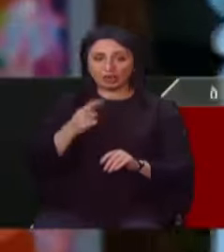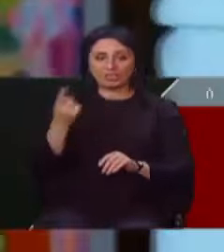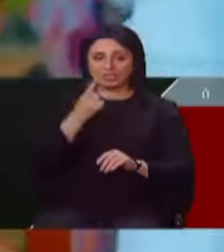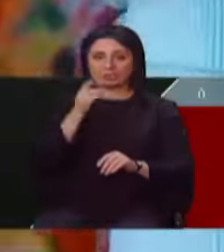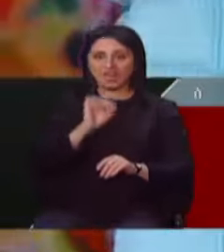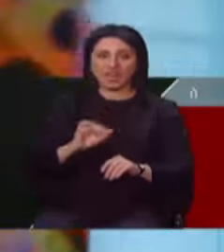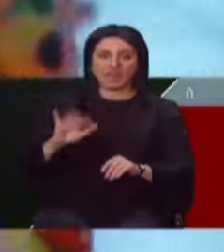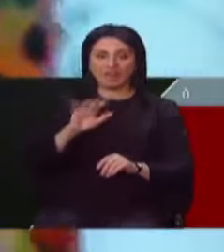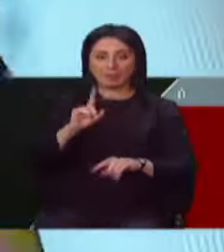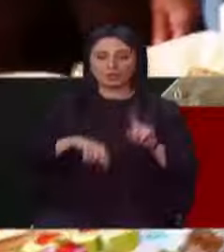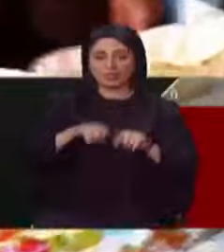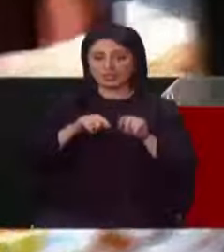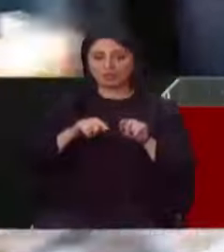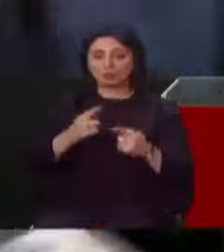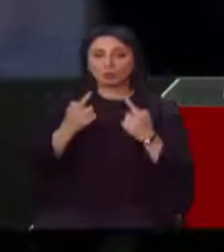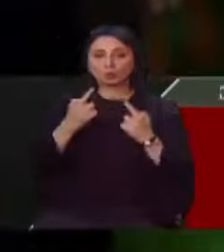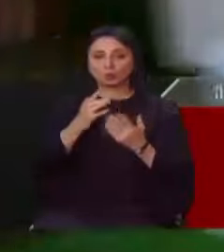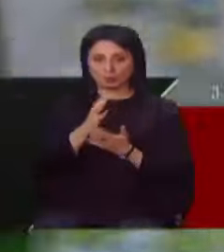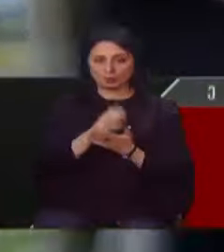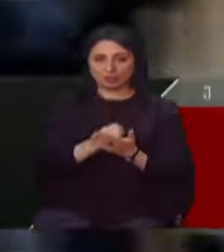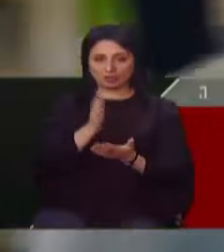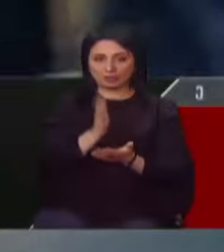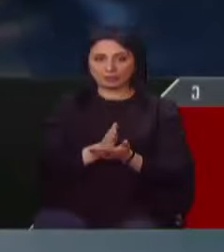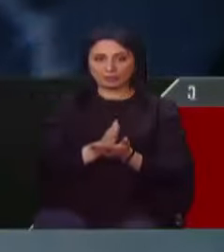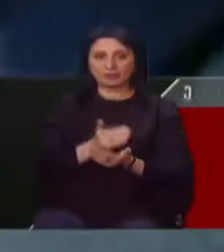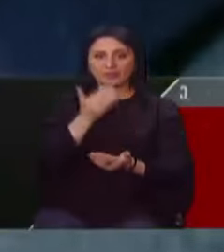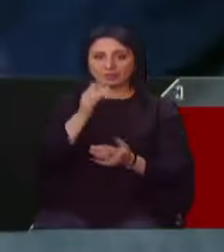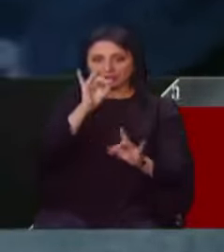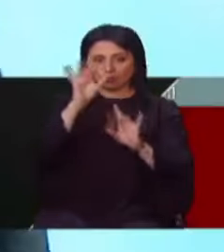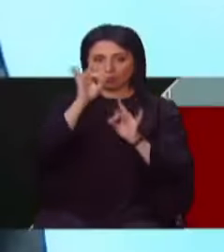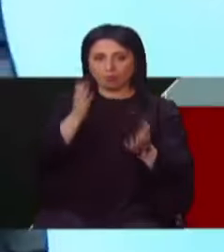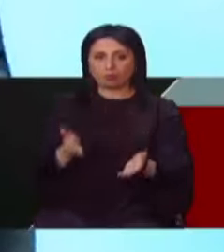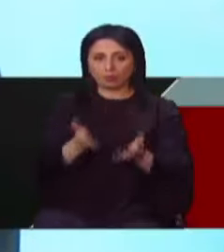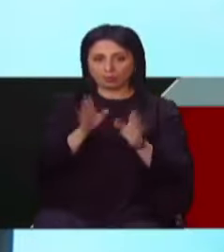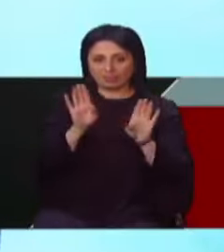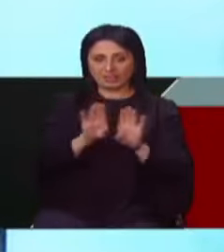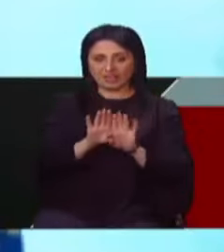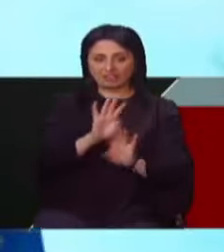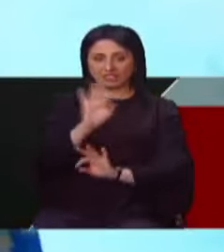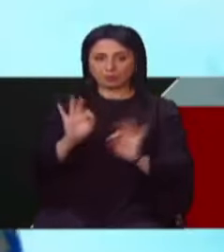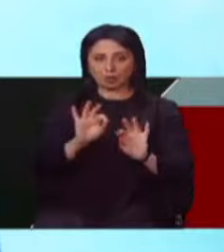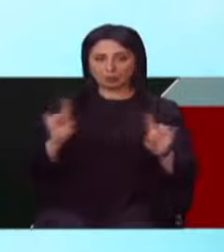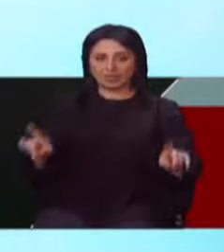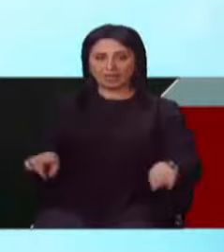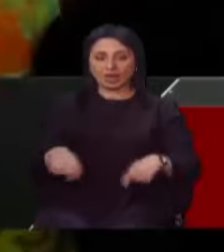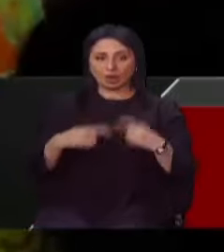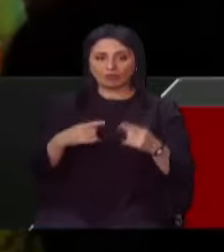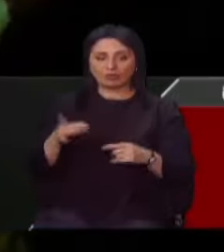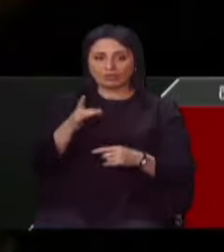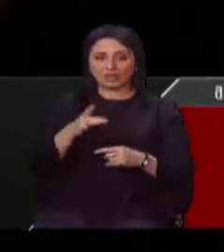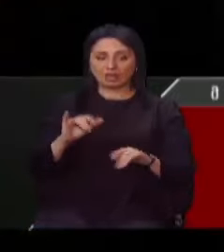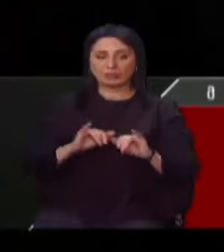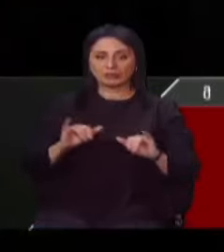პირველი ევროპელის სამშობლოს, უდიდესი პოტენციალი აქვს. მისი პოპულარიზაცია, მსგავსი პროექტების განხორციელება კი